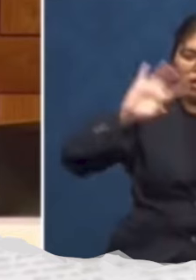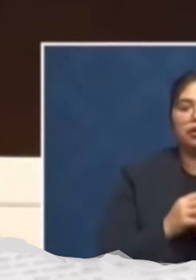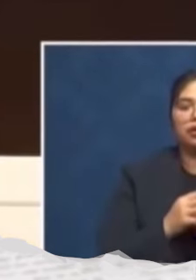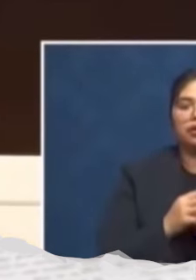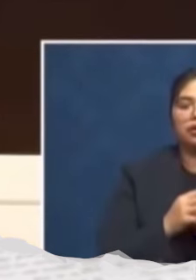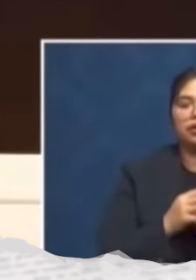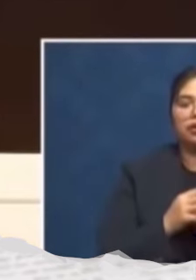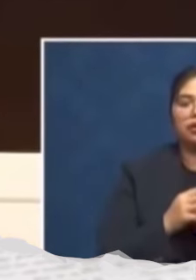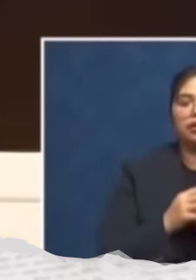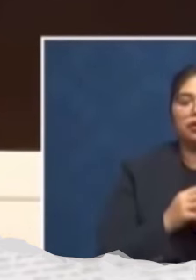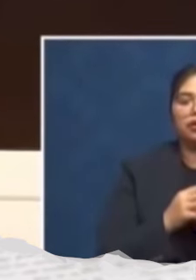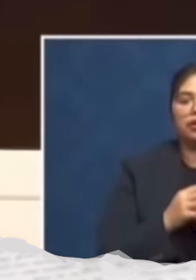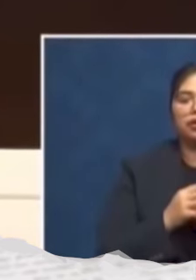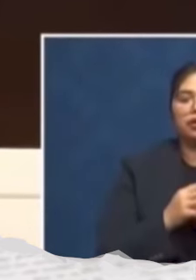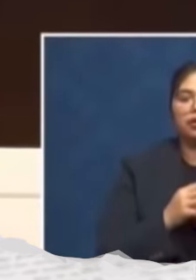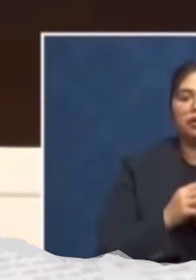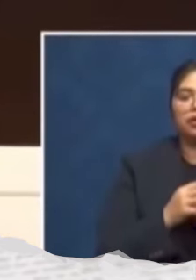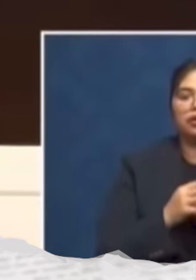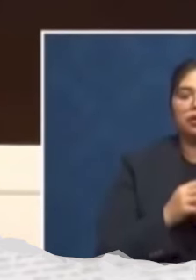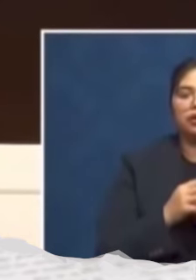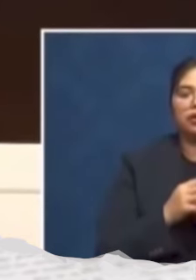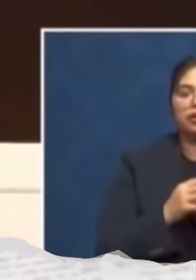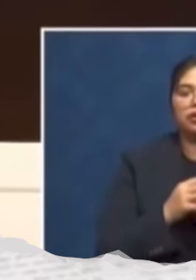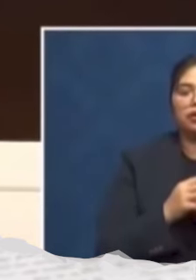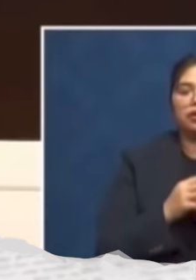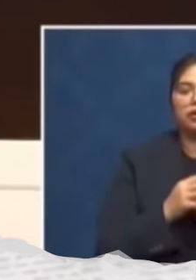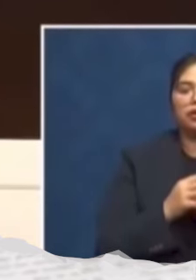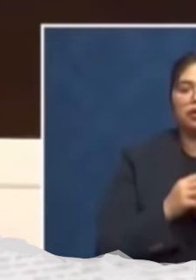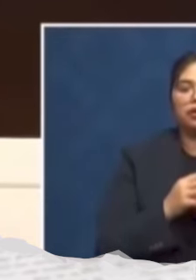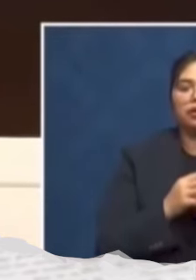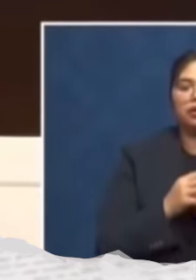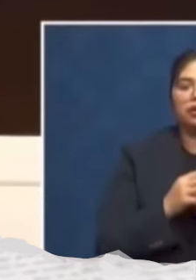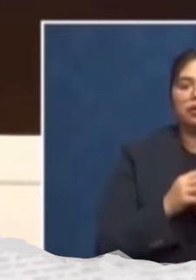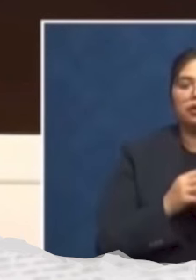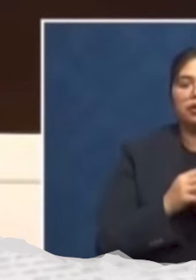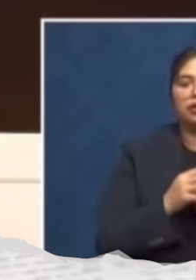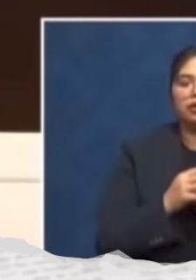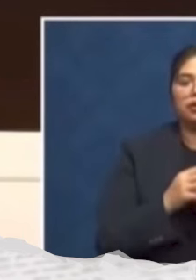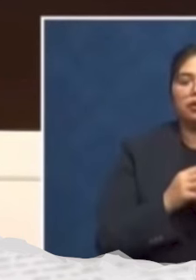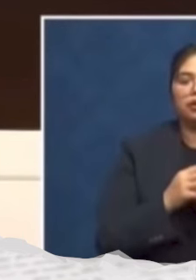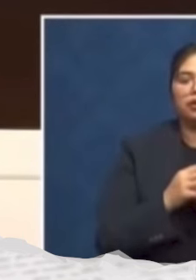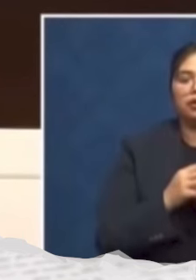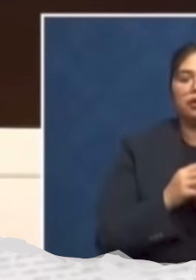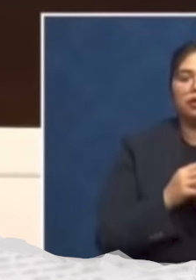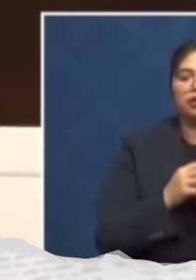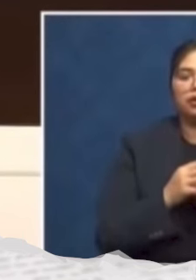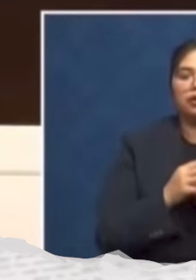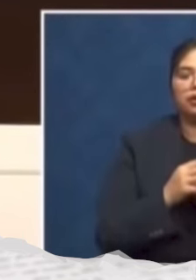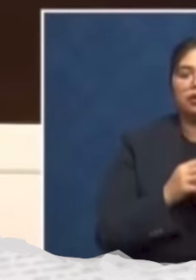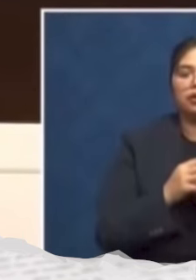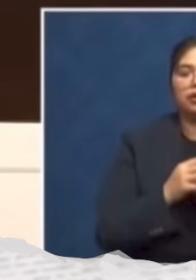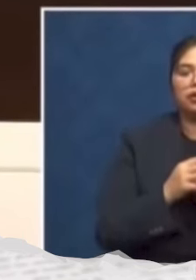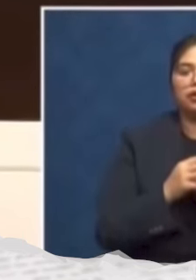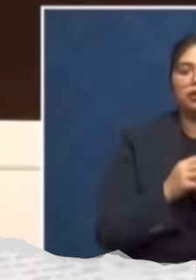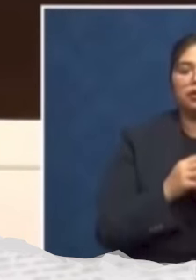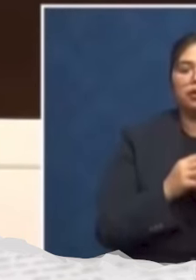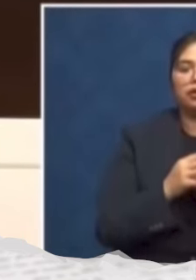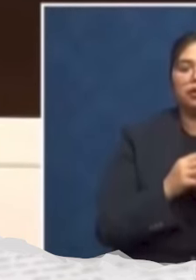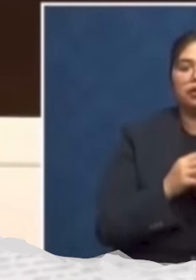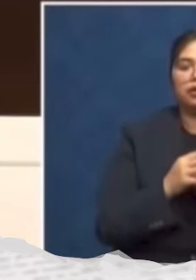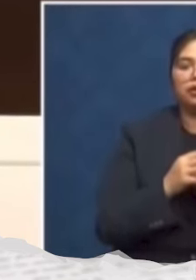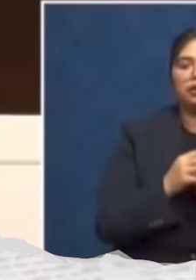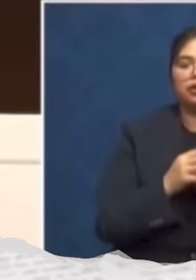ปเพื่อให้ชายไทยทุกคนเนี่ยมีสิทธิ์ในการเลือกประกอบอาชีพอย่างสมศักดิ์ศรีโดยดำรงไว้ซึ่งสถาบันทหารเมื่อยามที่ต้องการท่